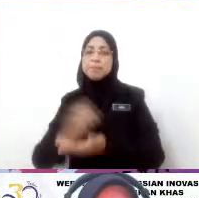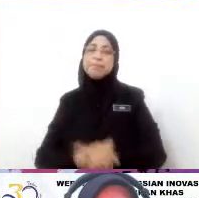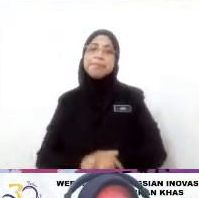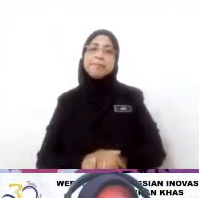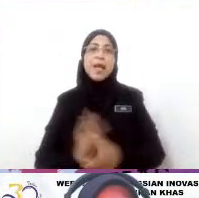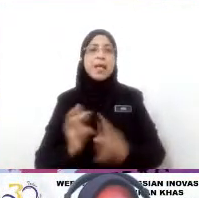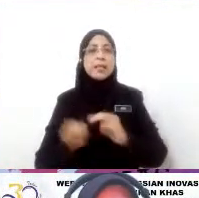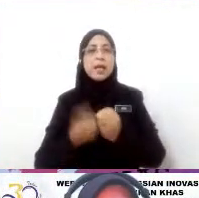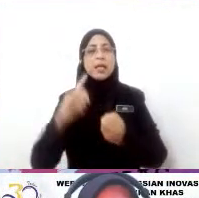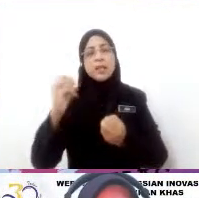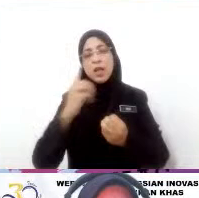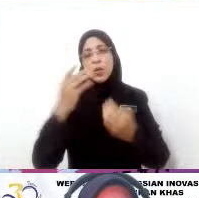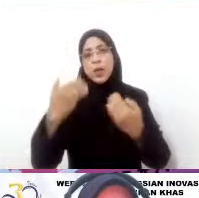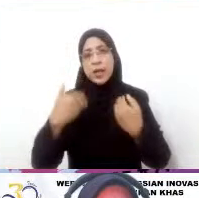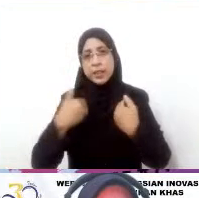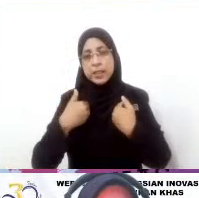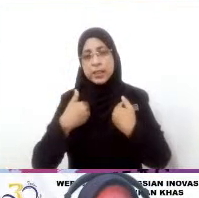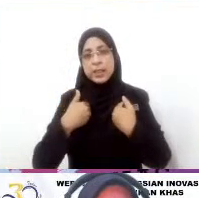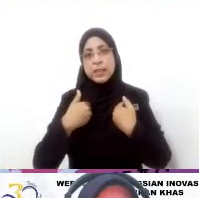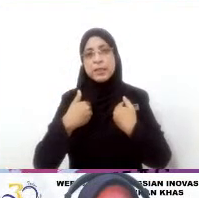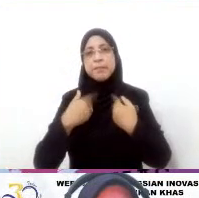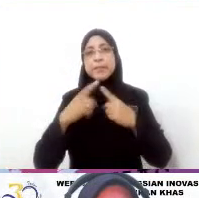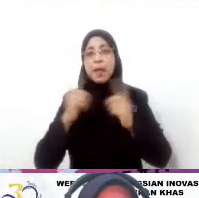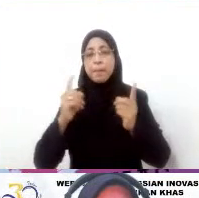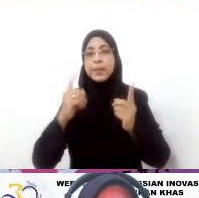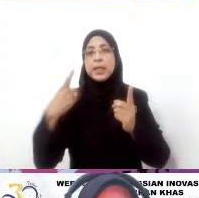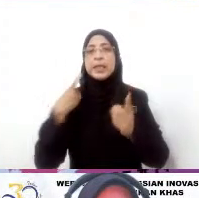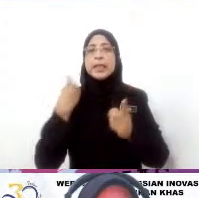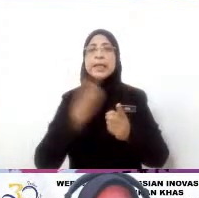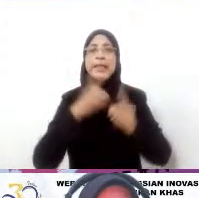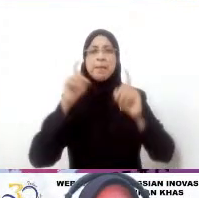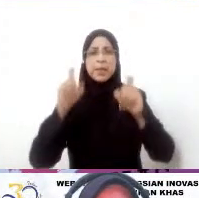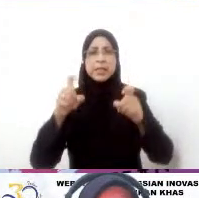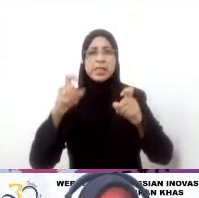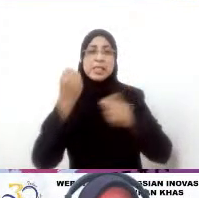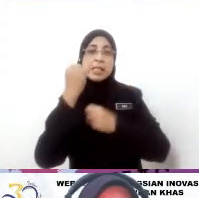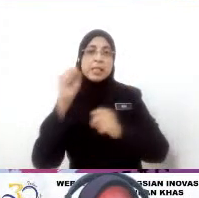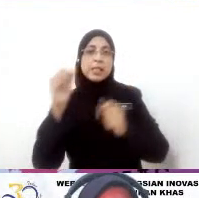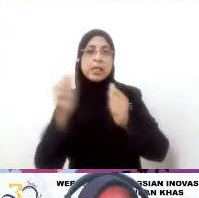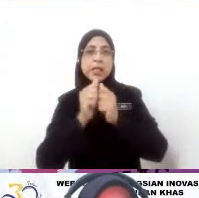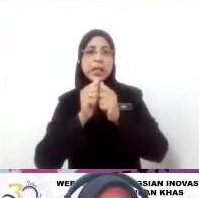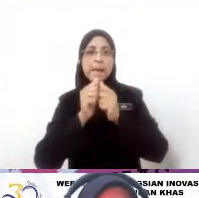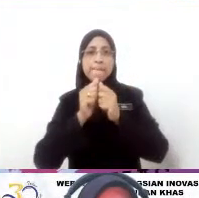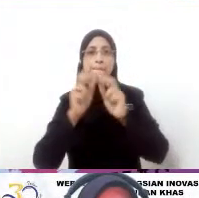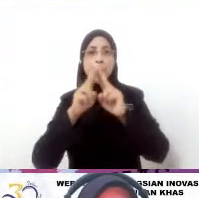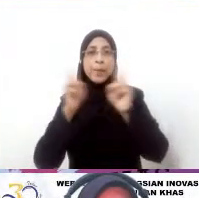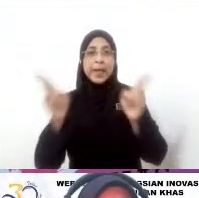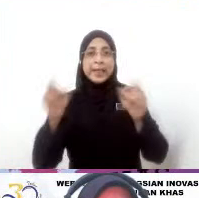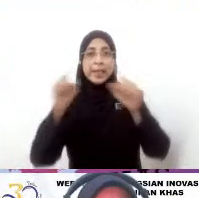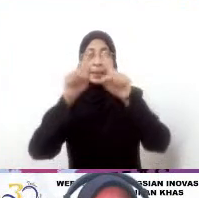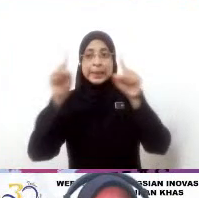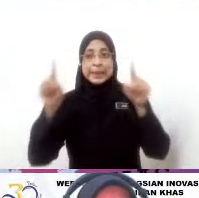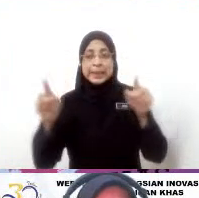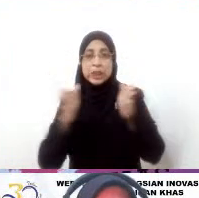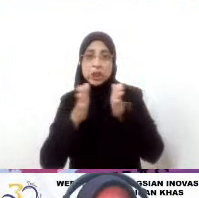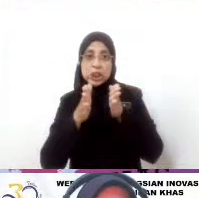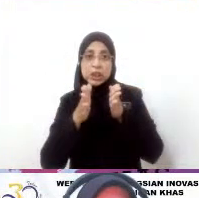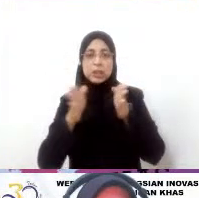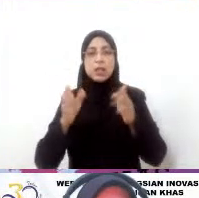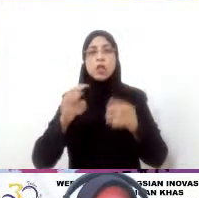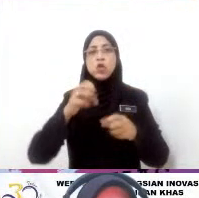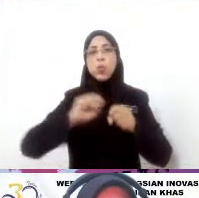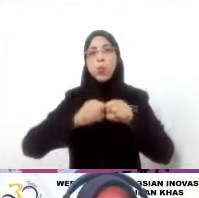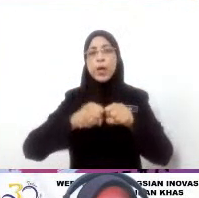kita sentiasa ada mini whiteboard tu. Kalau kelas saya lah, selalunya memang kita spare mini whiteboard tu supaya murid-murid